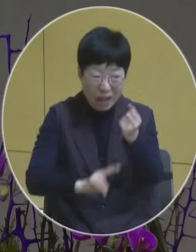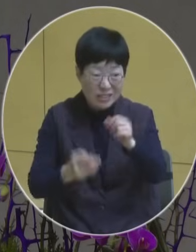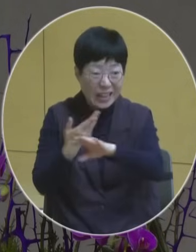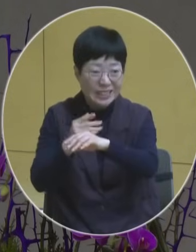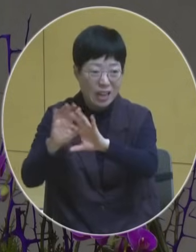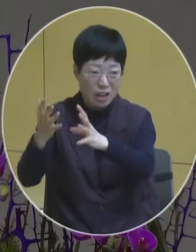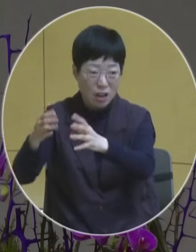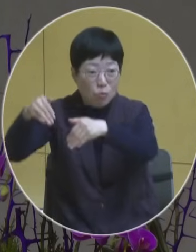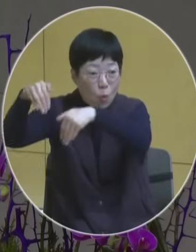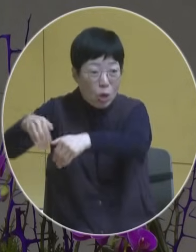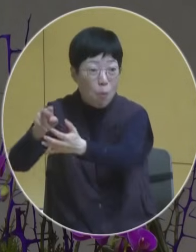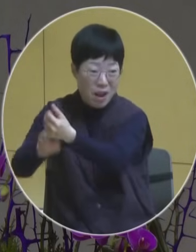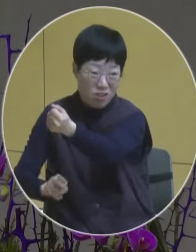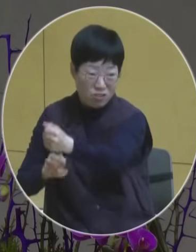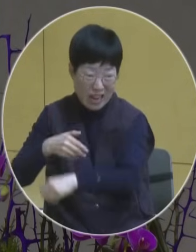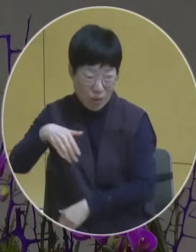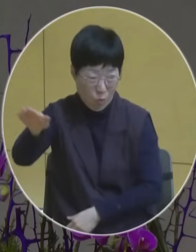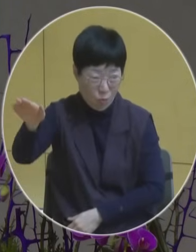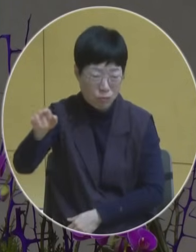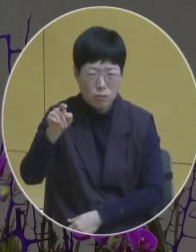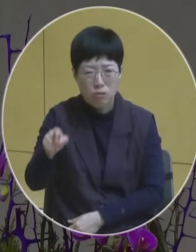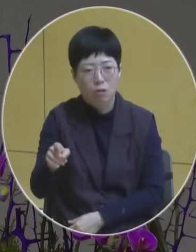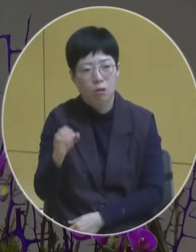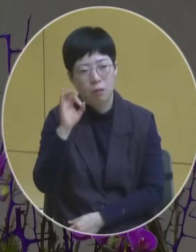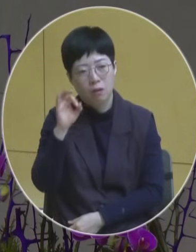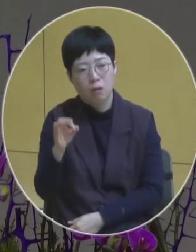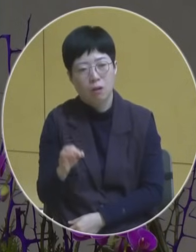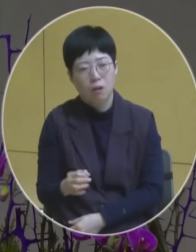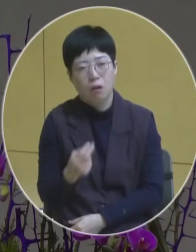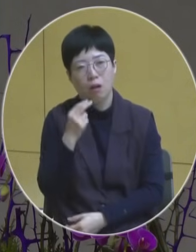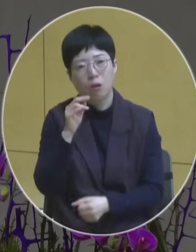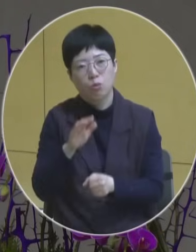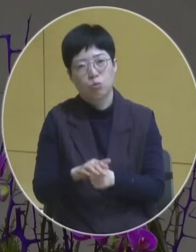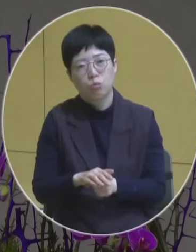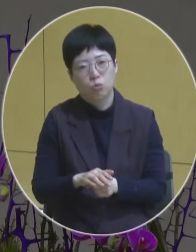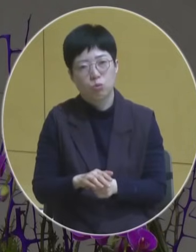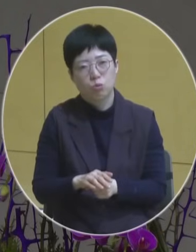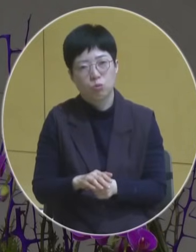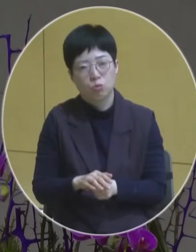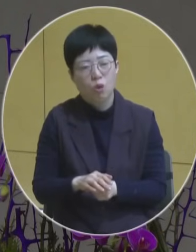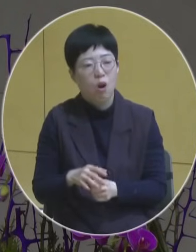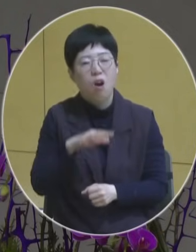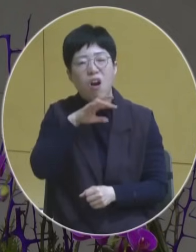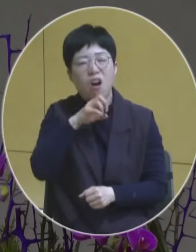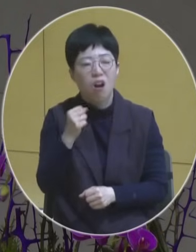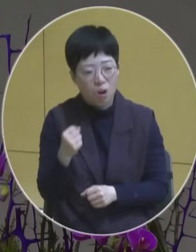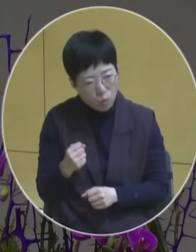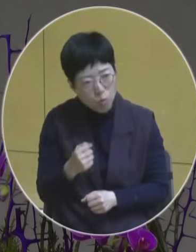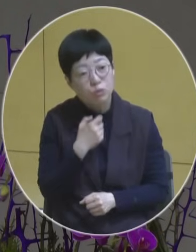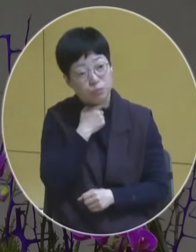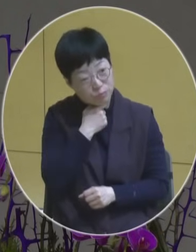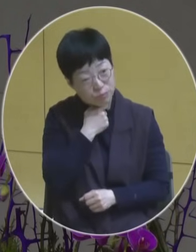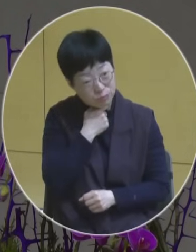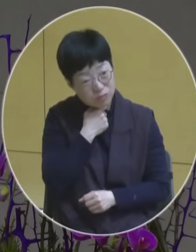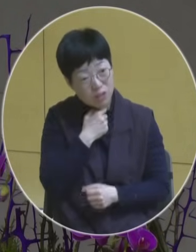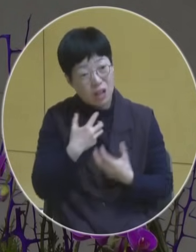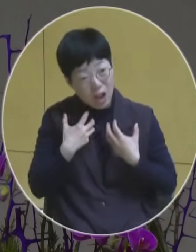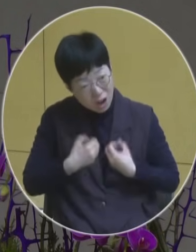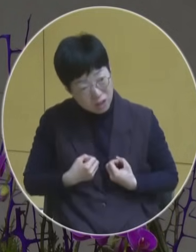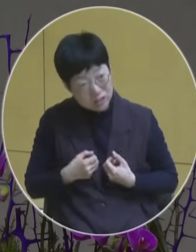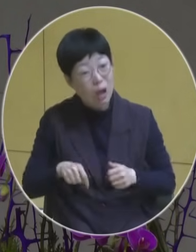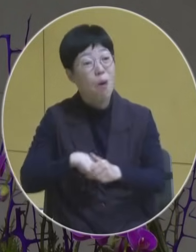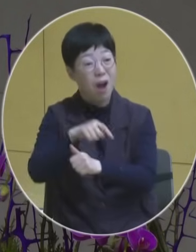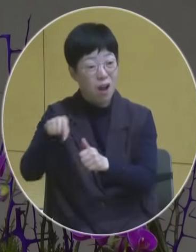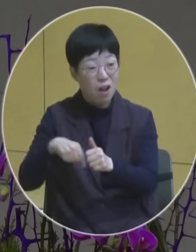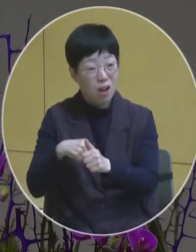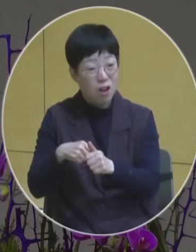나라로 노예로 팔려가요. 그것만 해도 기구한 운명 아닙니까? 원망하고 불평하고 좌절할 수밖에